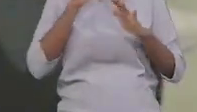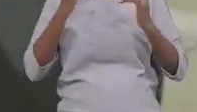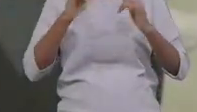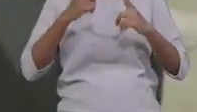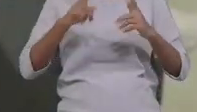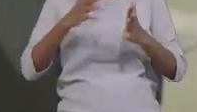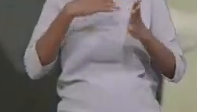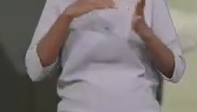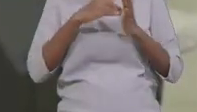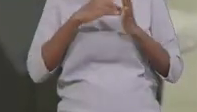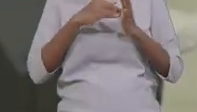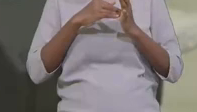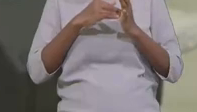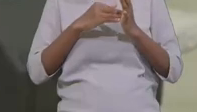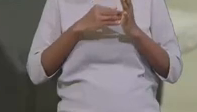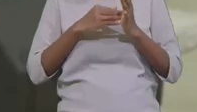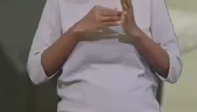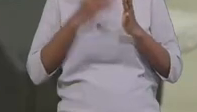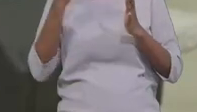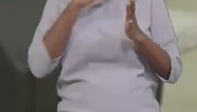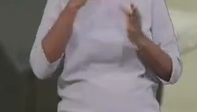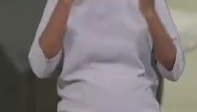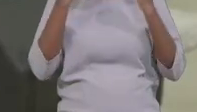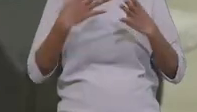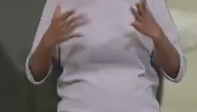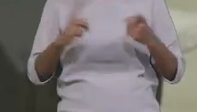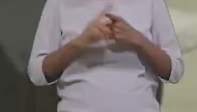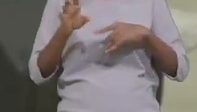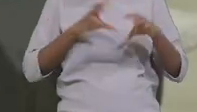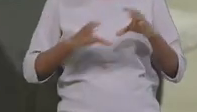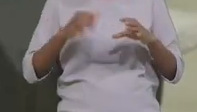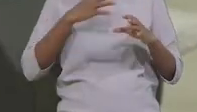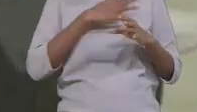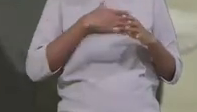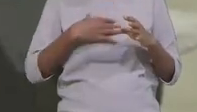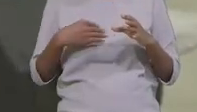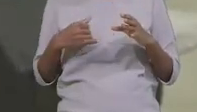Nous ne jouons pas. Nous ne sommes pas là pour nous amuser. Il y a beaucoup à faire.